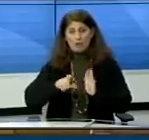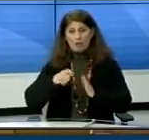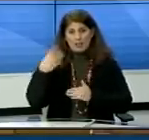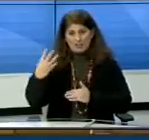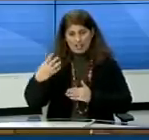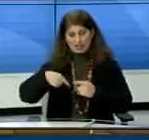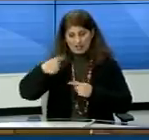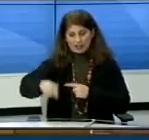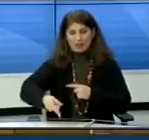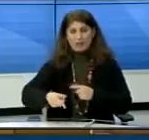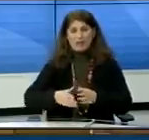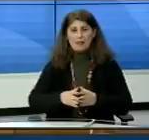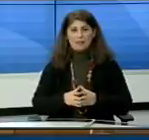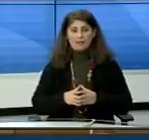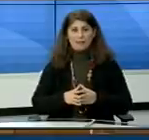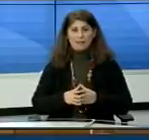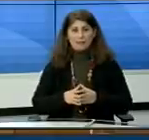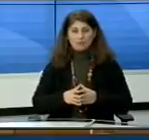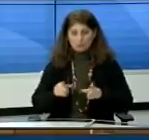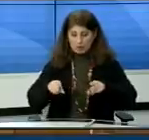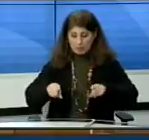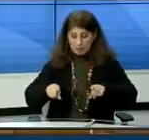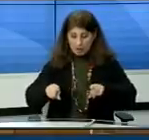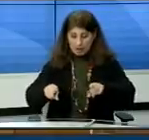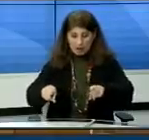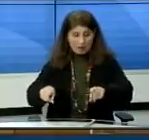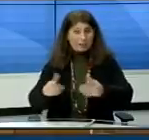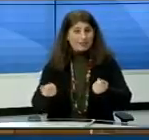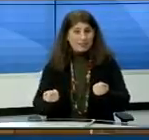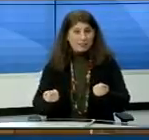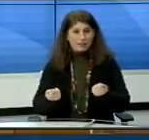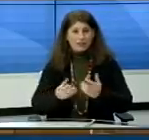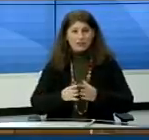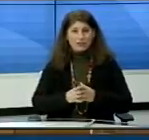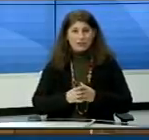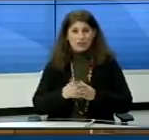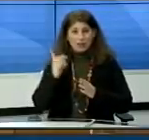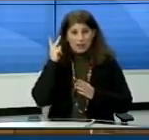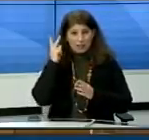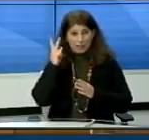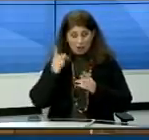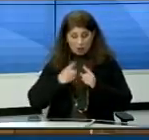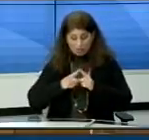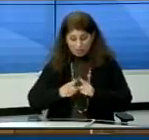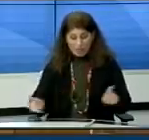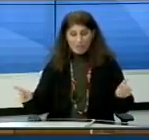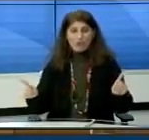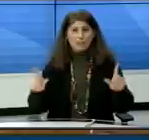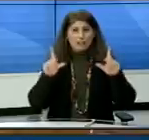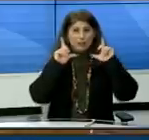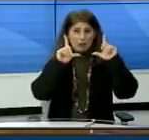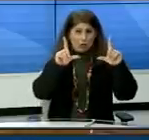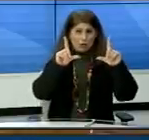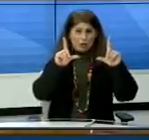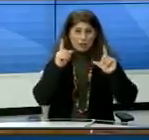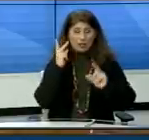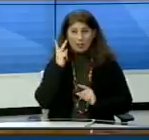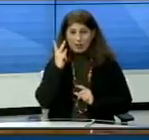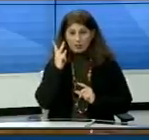μετά. Δύο παράλληλα γεγονότα, δύο διαφορετικές εικόνες,